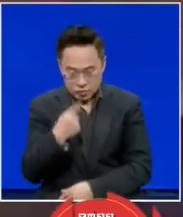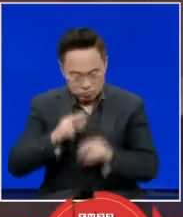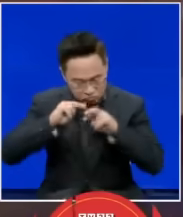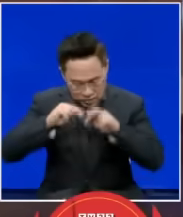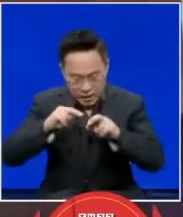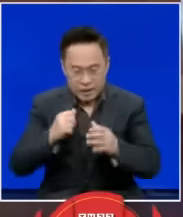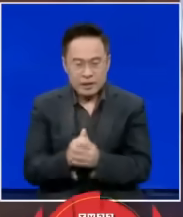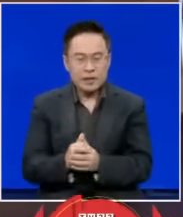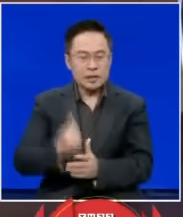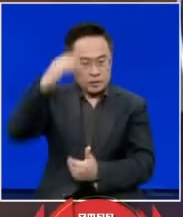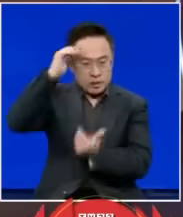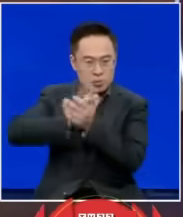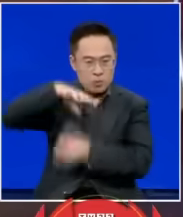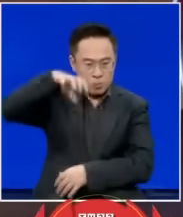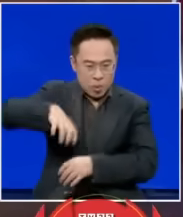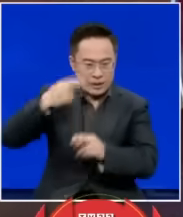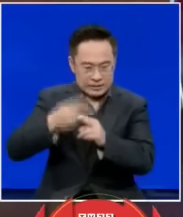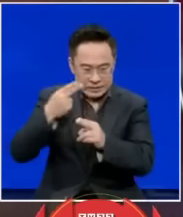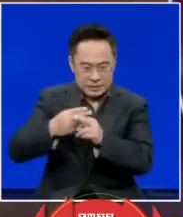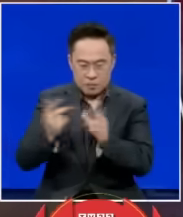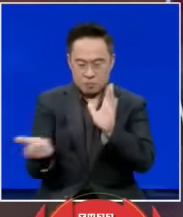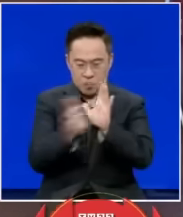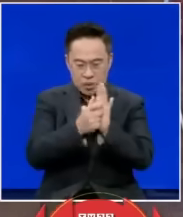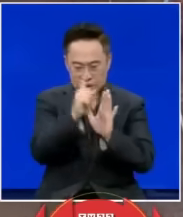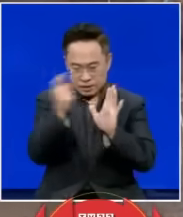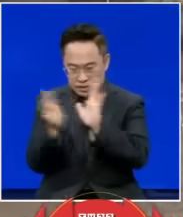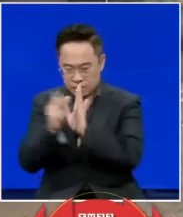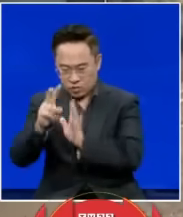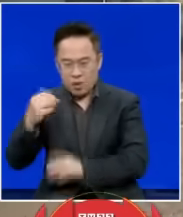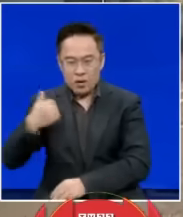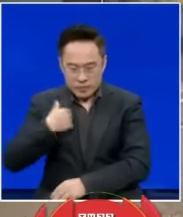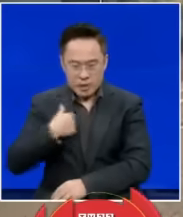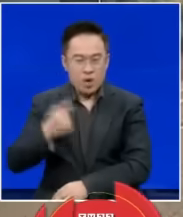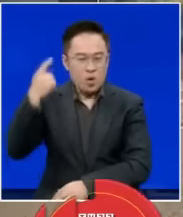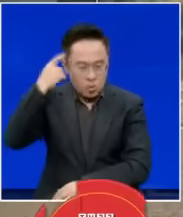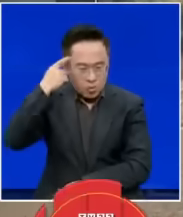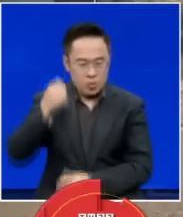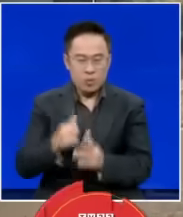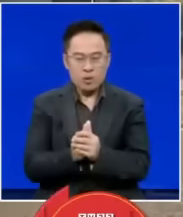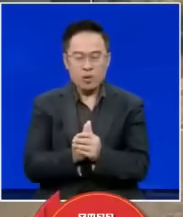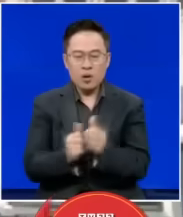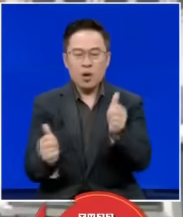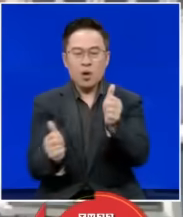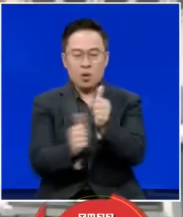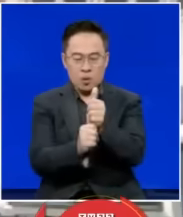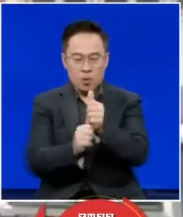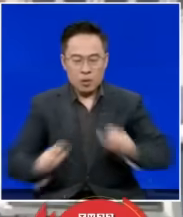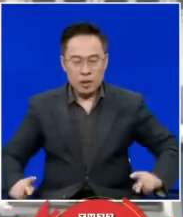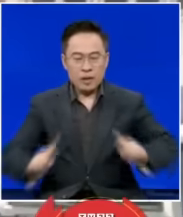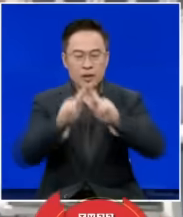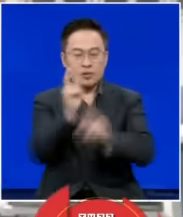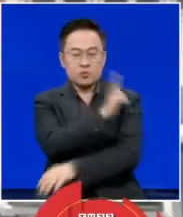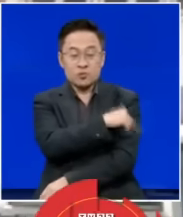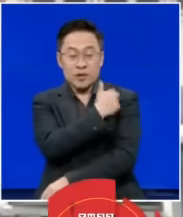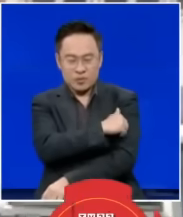นี่ยแหละเขามีชื่อออกมาผู้สื่อข่าวอาชญากรรมเขาก็แจ้งกันก็เลยทราบกันว่าเป็นลูกชายของรัฐมนตรีช่วยว่าการกระทรวงสาธารณสุ